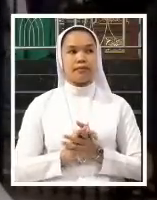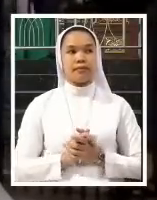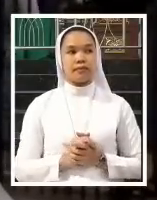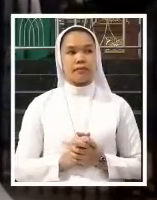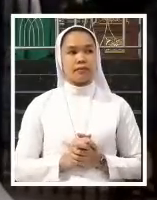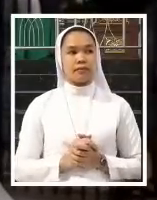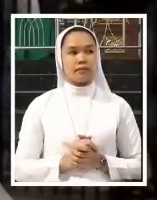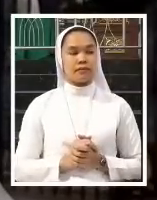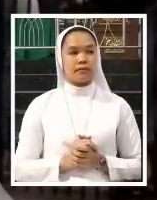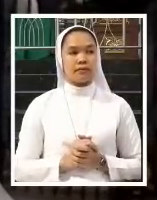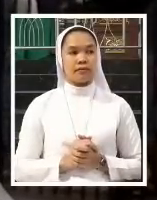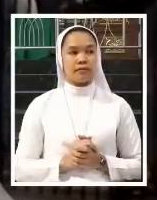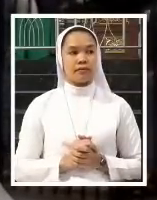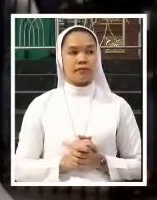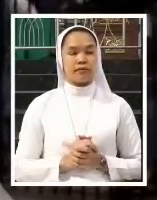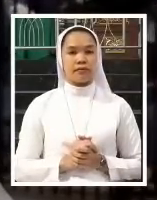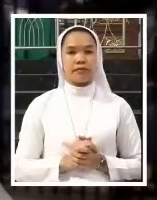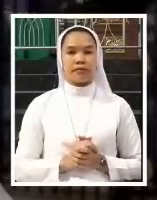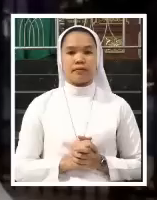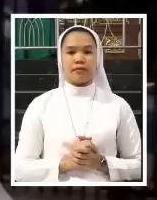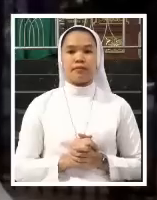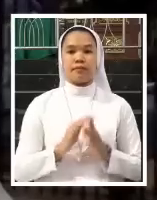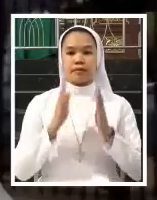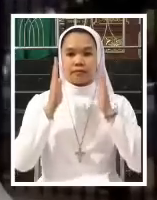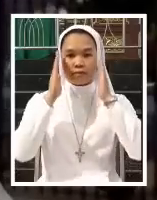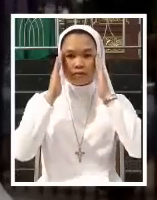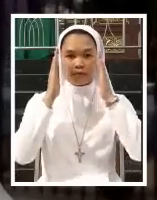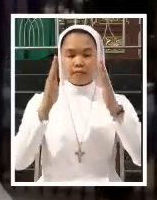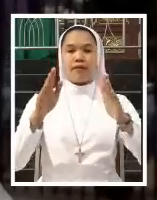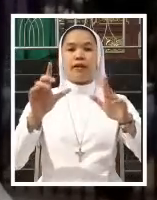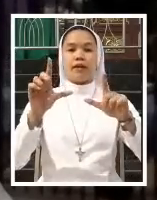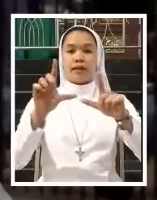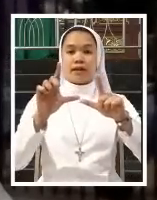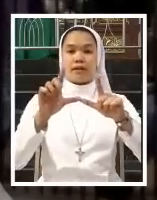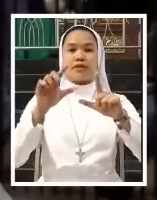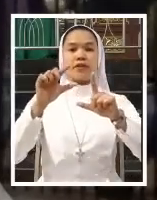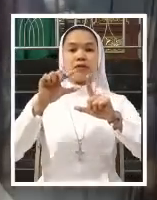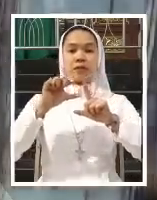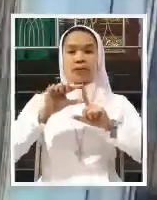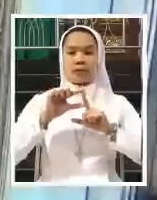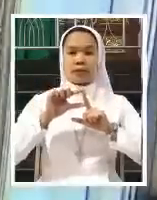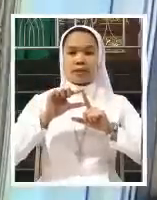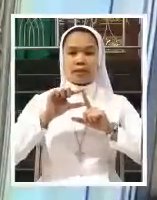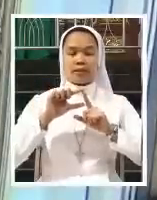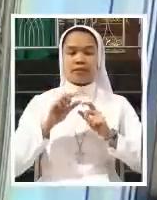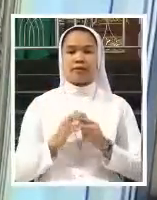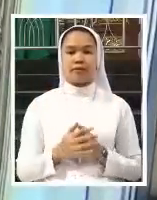Amen. Matukaw po ang gabos para sa liturhiya kan tataramon.